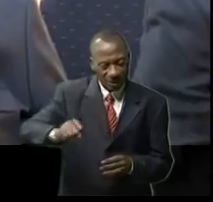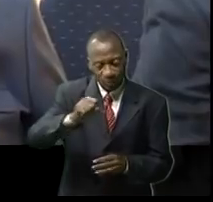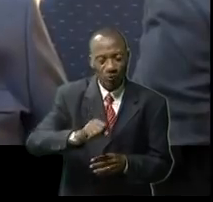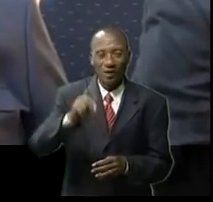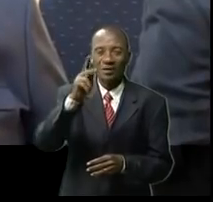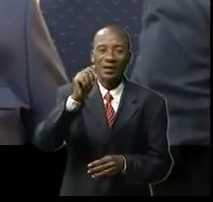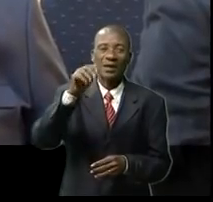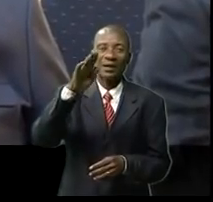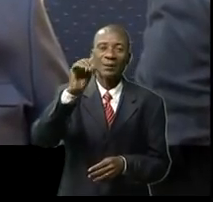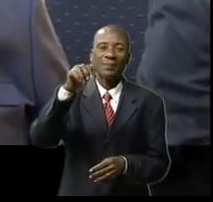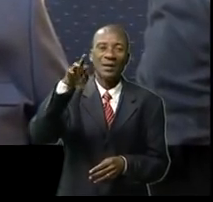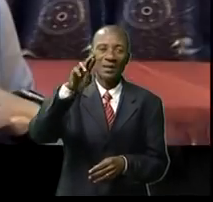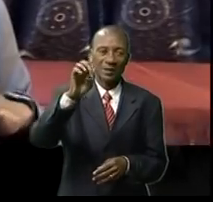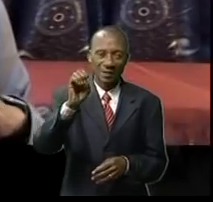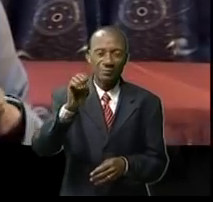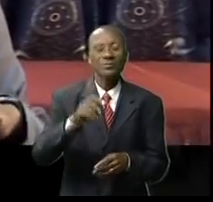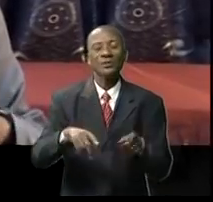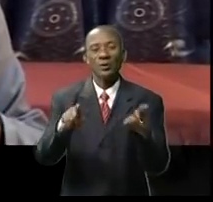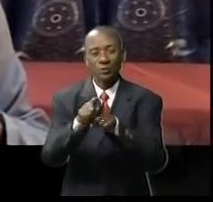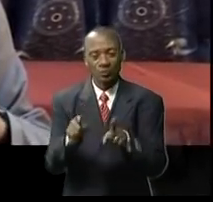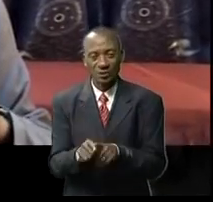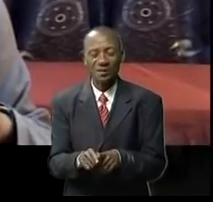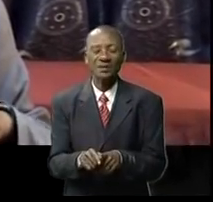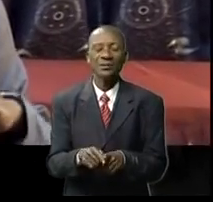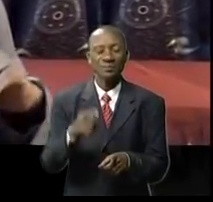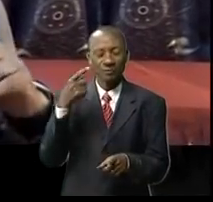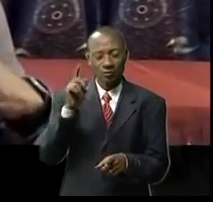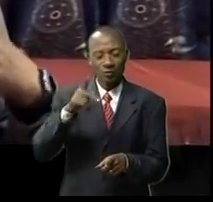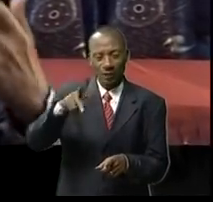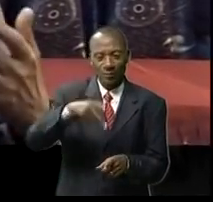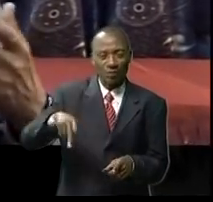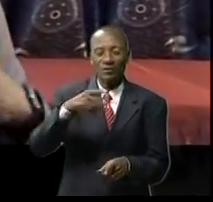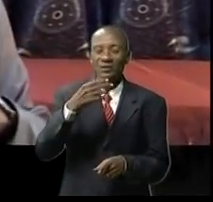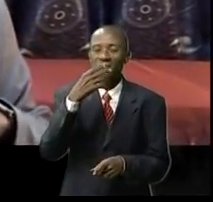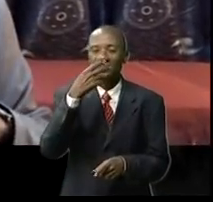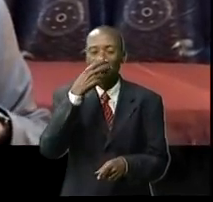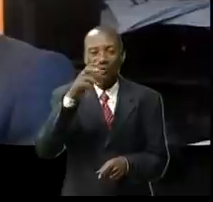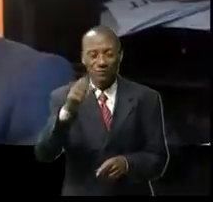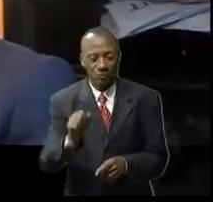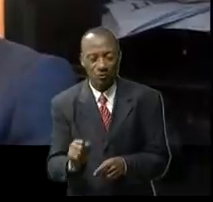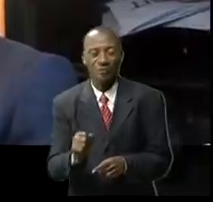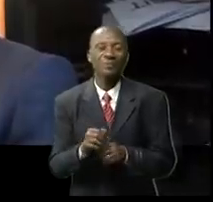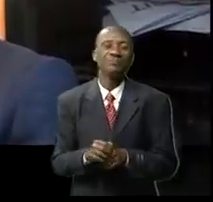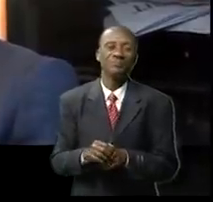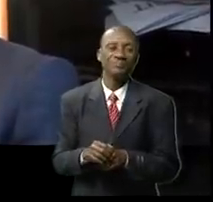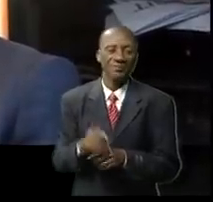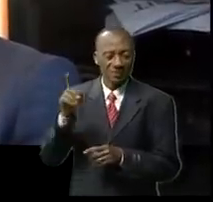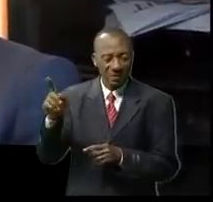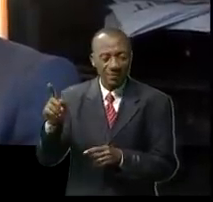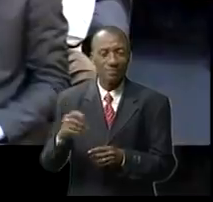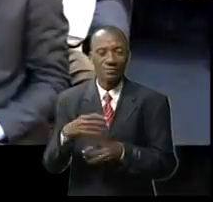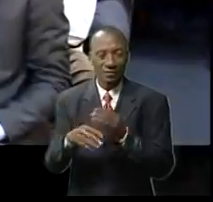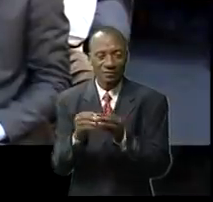plus de 2 ans d'élaboration. Rugue Manizi de Nabushi, dans son exposé qui a livré les contenus de ses pédels, a